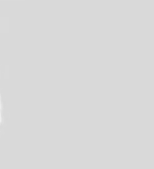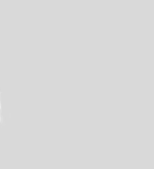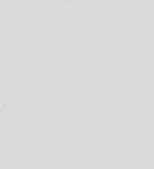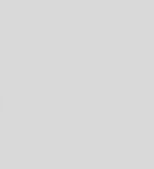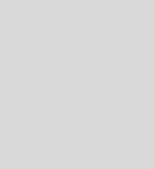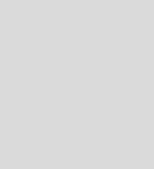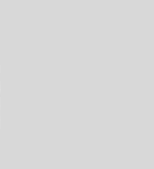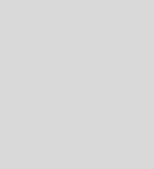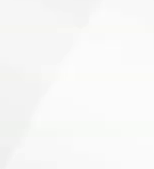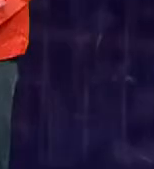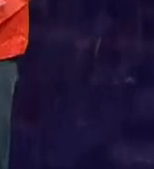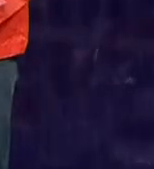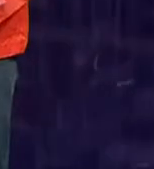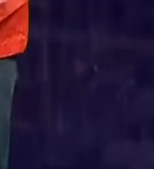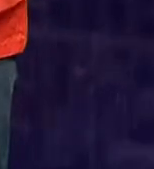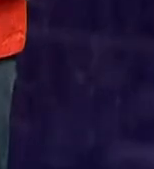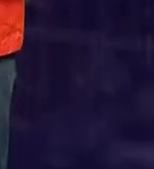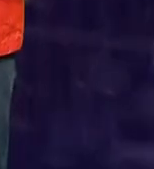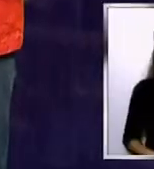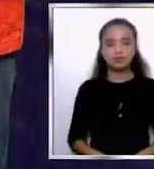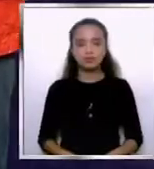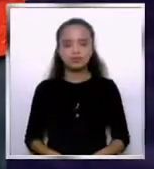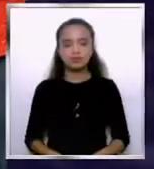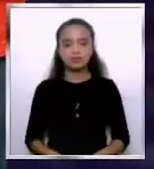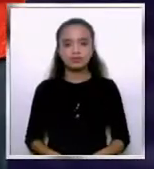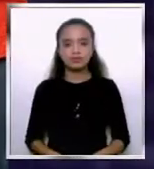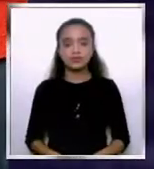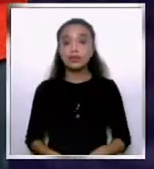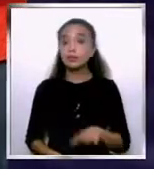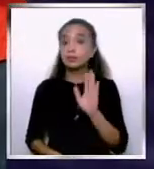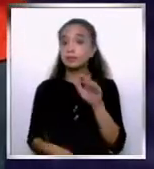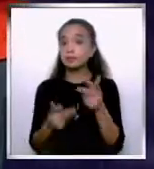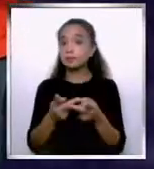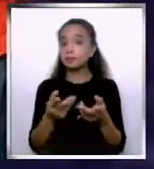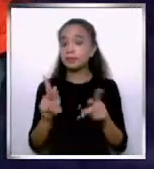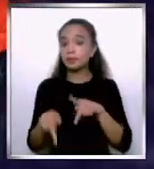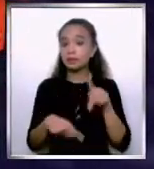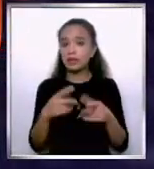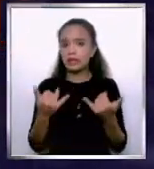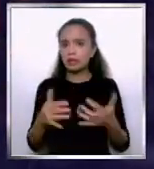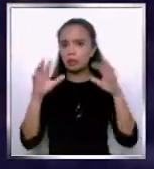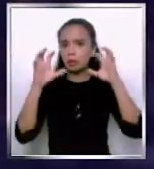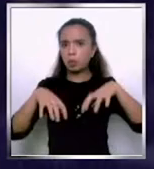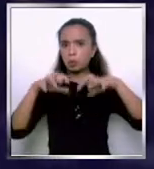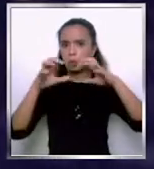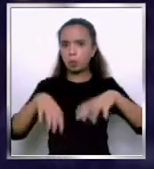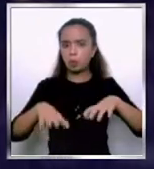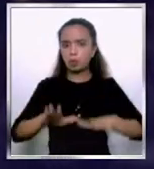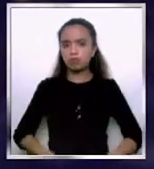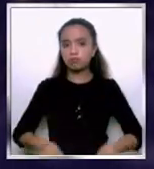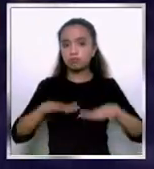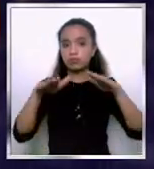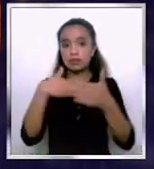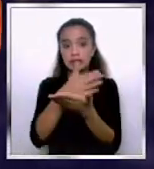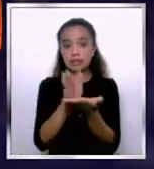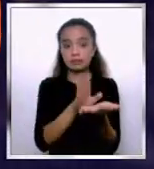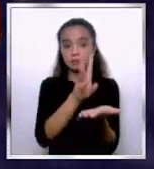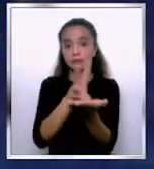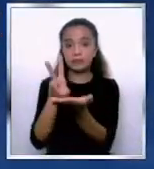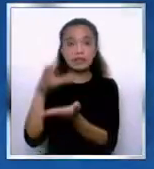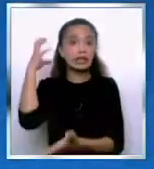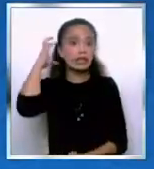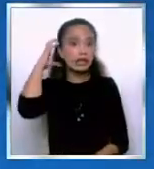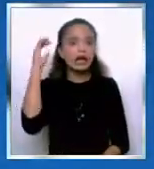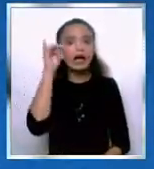Mangtani Cruz. Mga kapuso, inulan at binaha ang ilang lugar sa Mindanao matapos po yung mga pag-ulan kahapon.